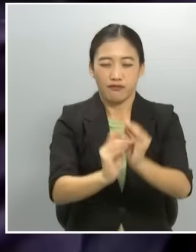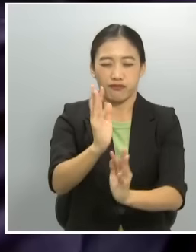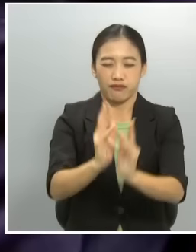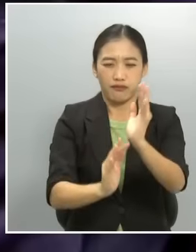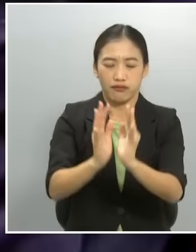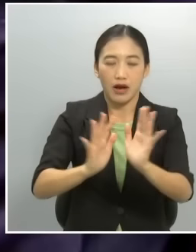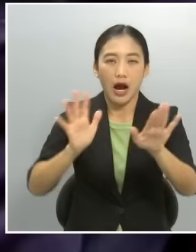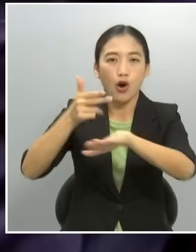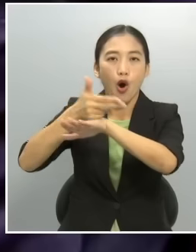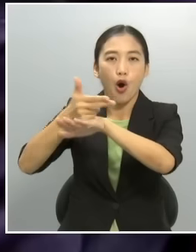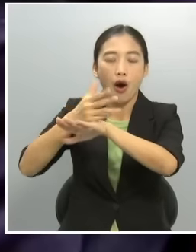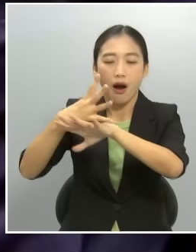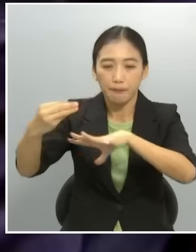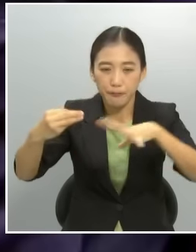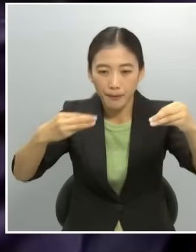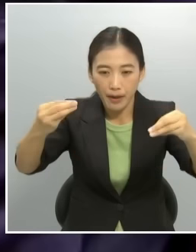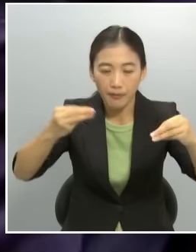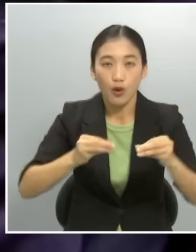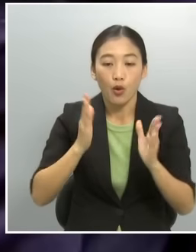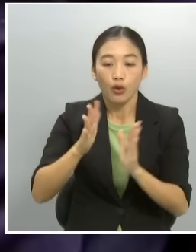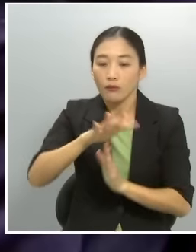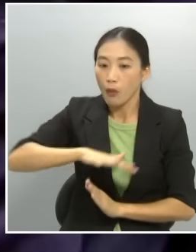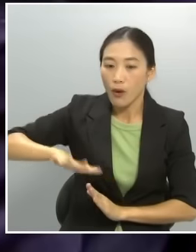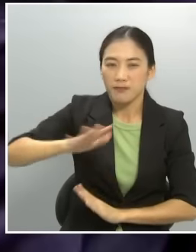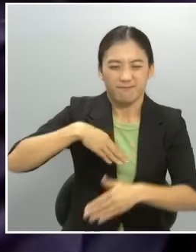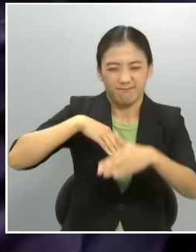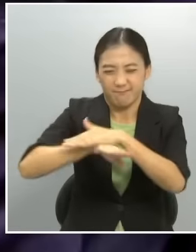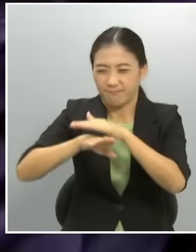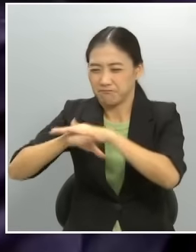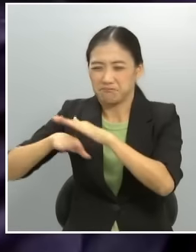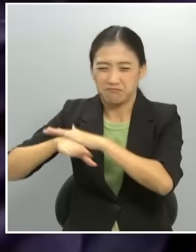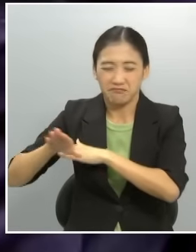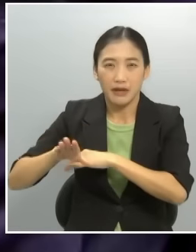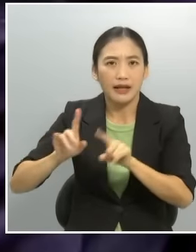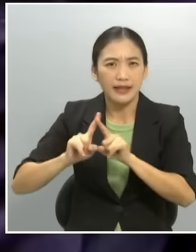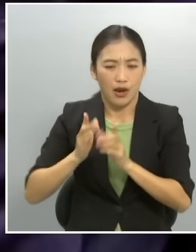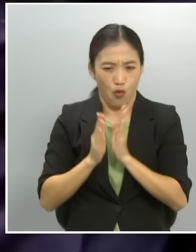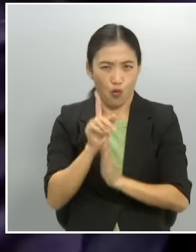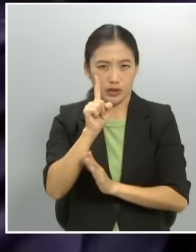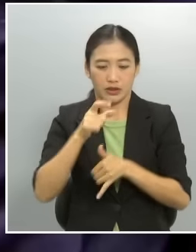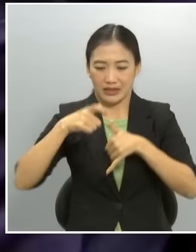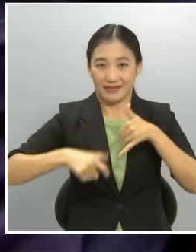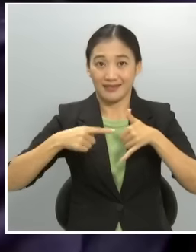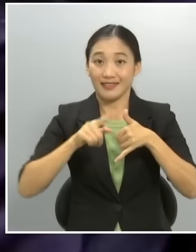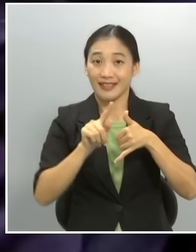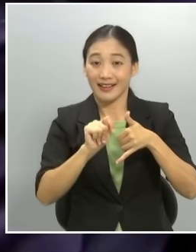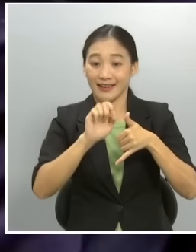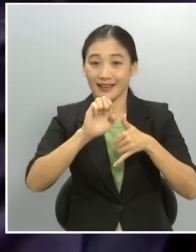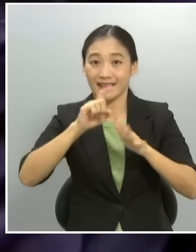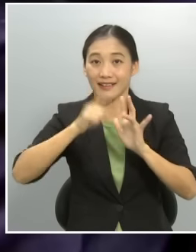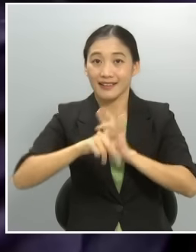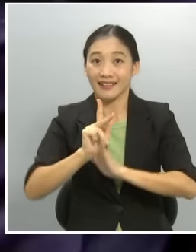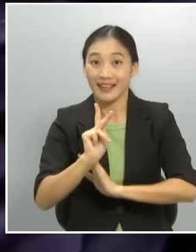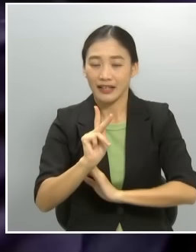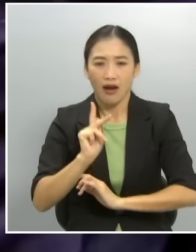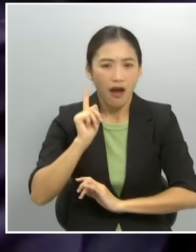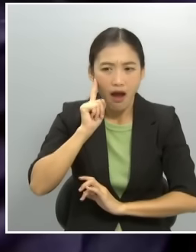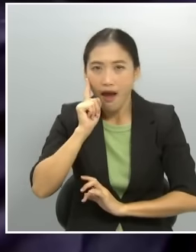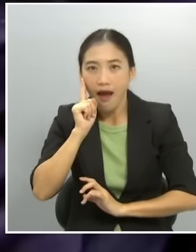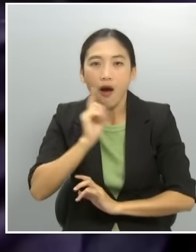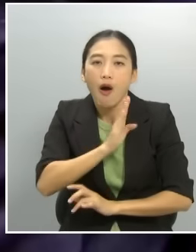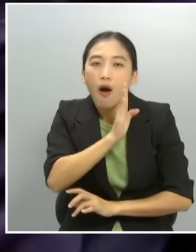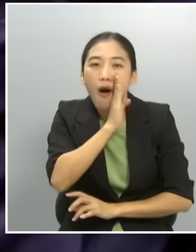ายในบ้านเนี่ยก็ชุลมุนวุ่นวายพยายามหนีเอาตัวรอดกันปรากฏว่าในติ๊กนาวาคนนี้ฮะคุณผู้ชมครับทำทีเข้าไปช่วยเหลือเจ้